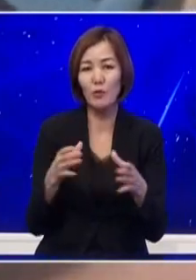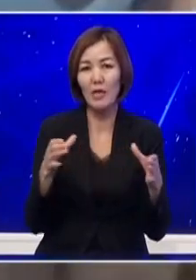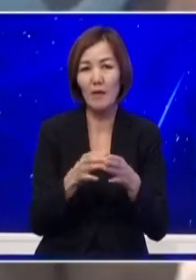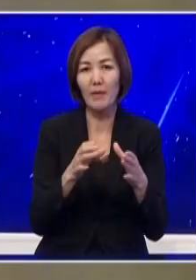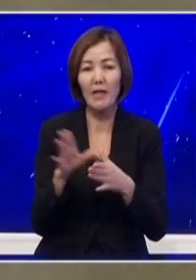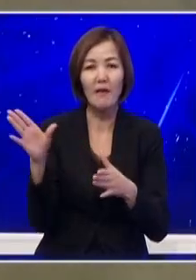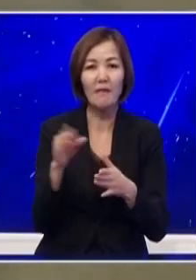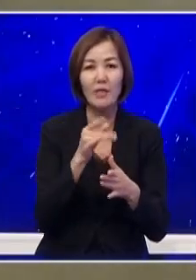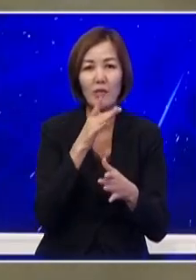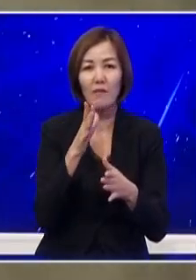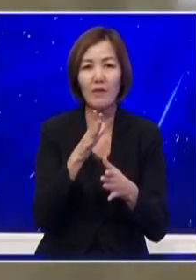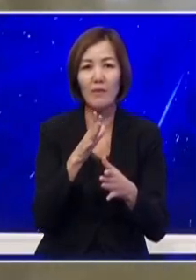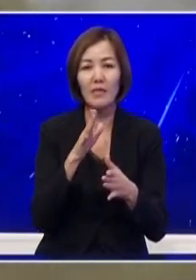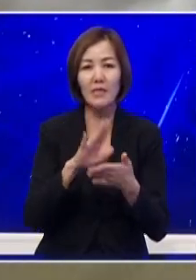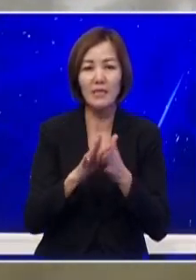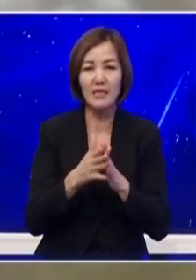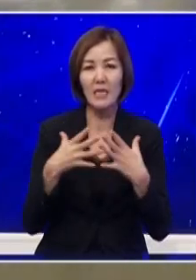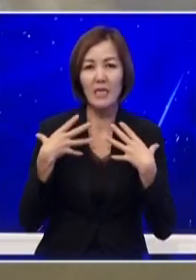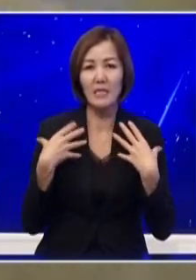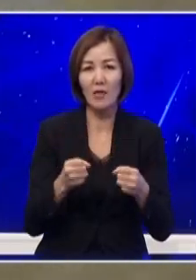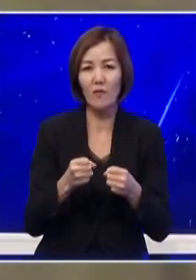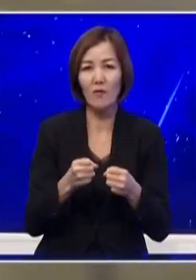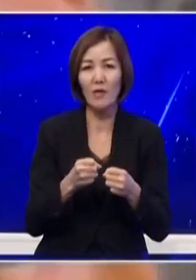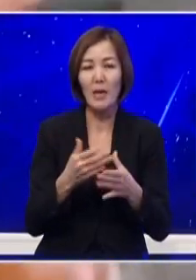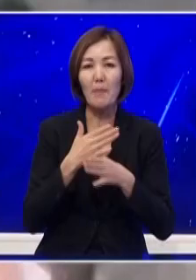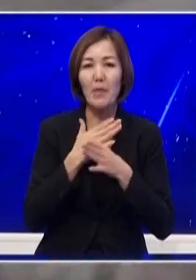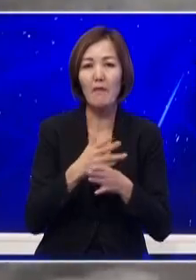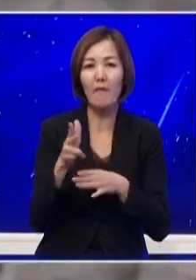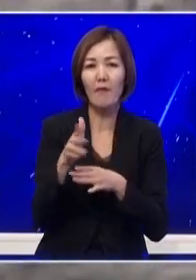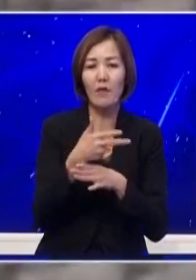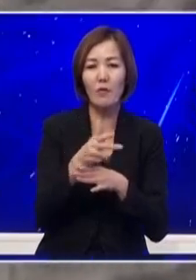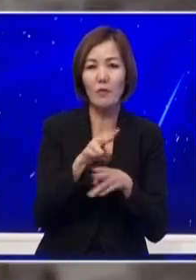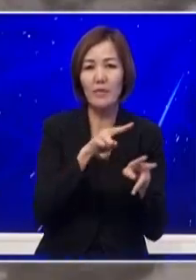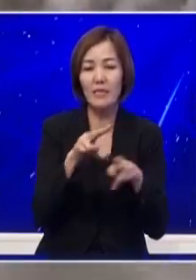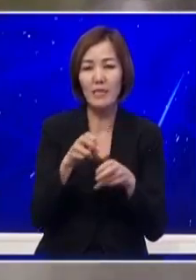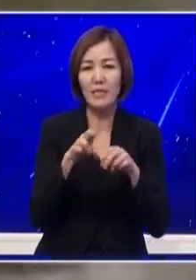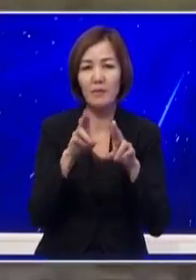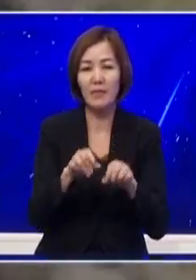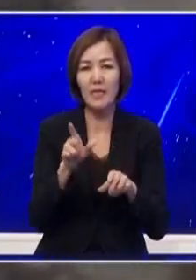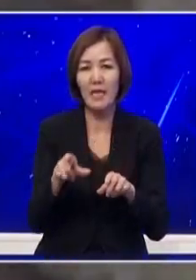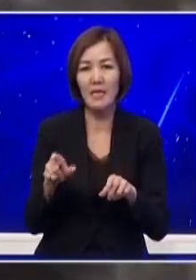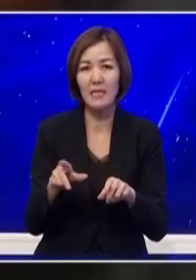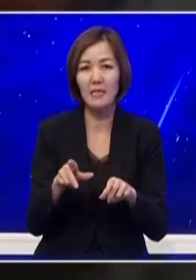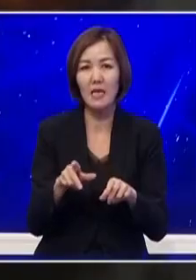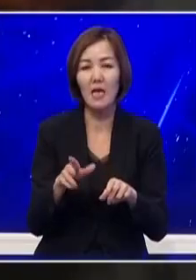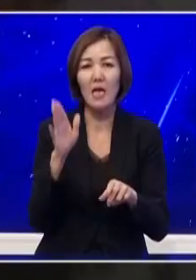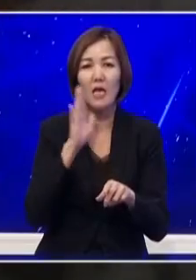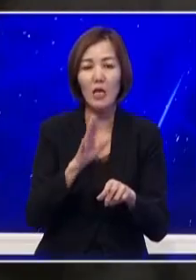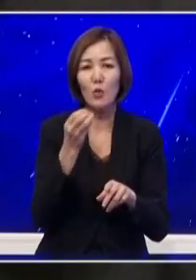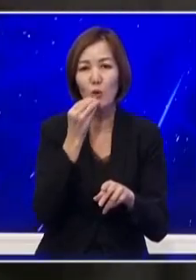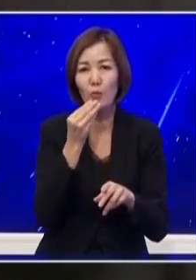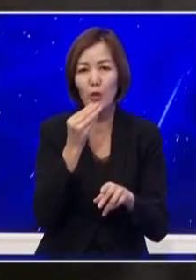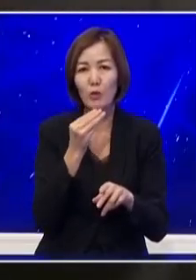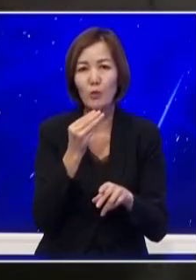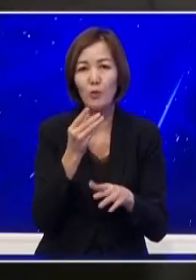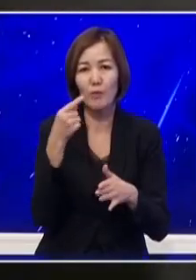команда. Все это время за состоянием здоровья женщины при помощи видеокамер следили специалисты. Еду и питье ей также поставляли